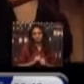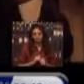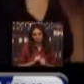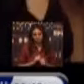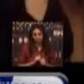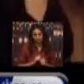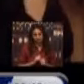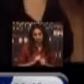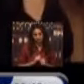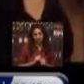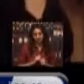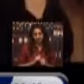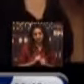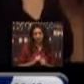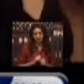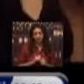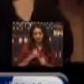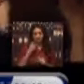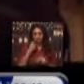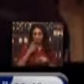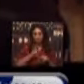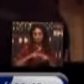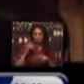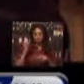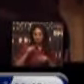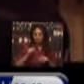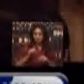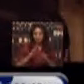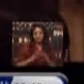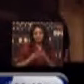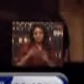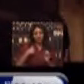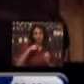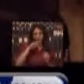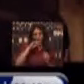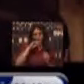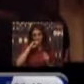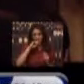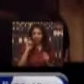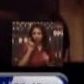يعني تبعترت مثلا، لكن ده بدون اي ندم.